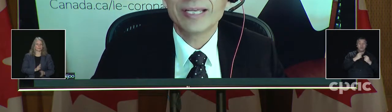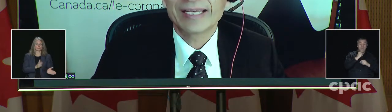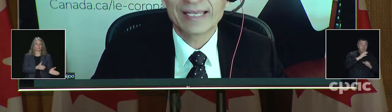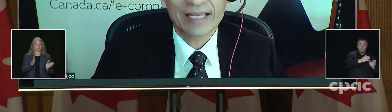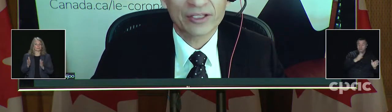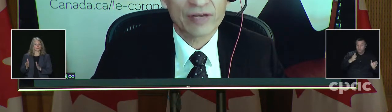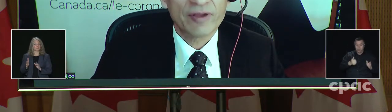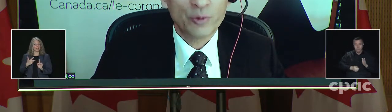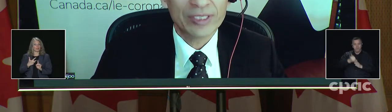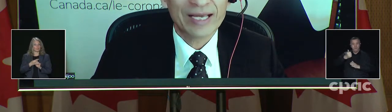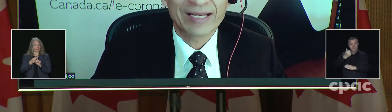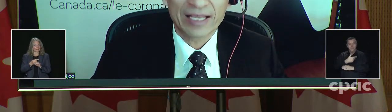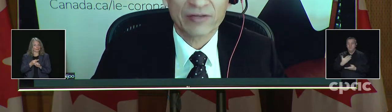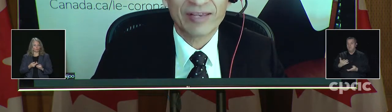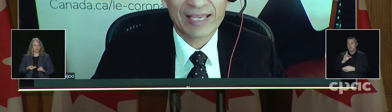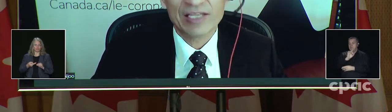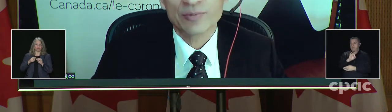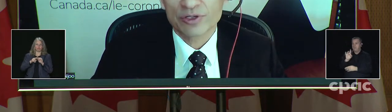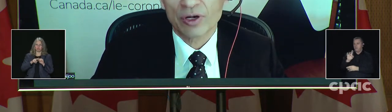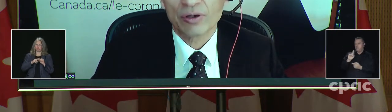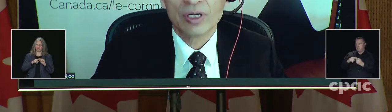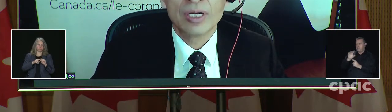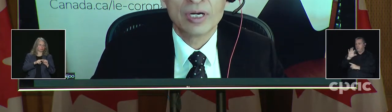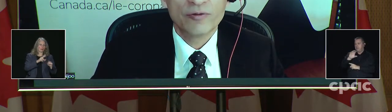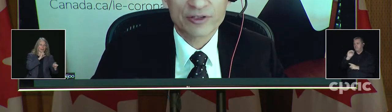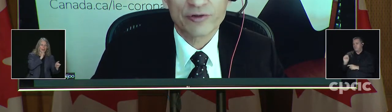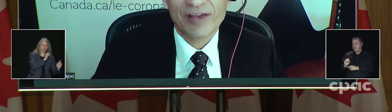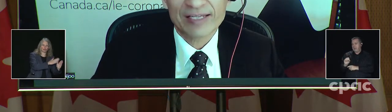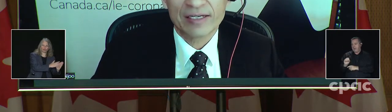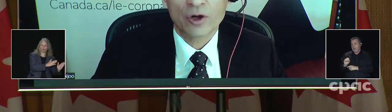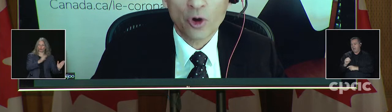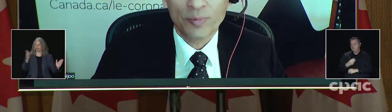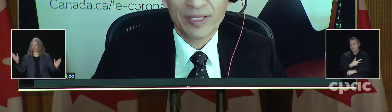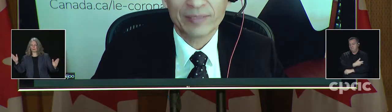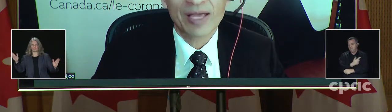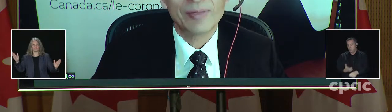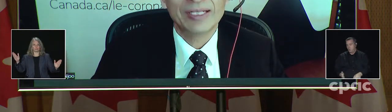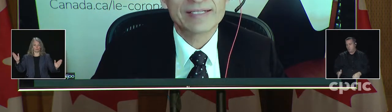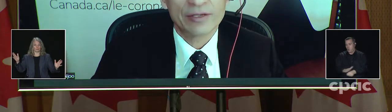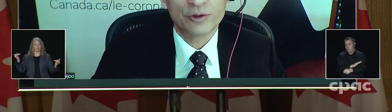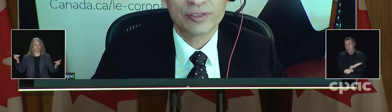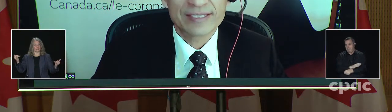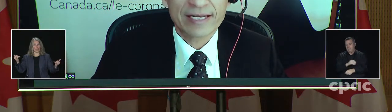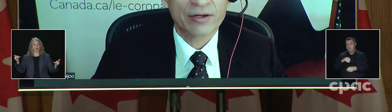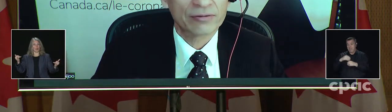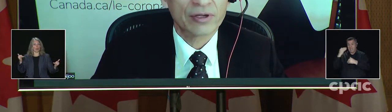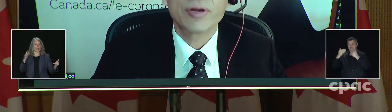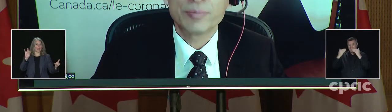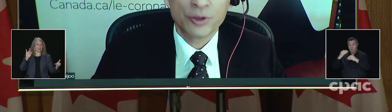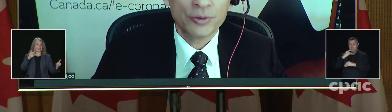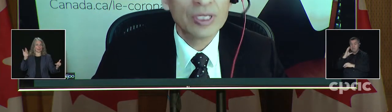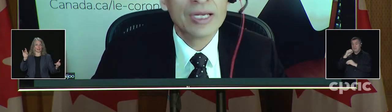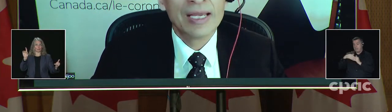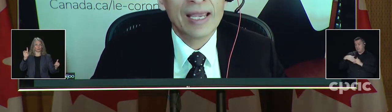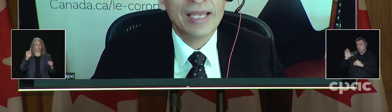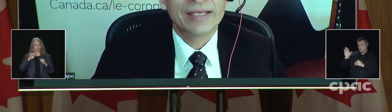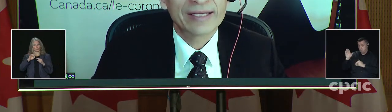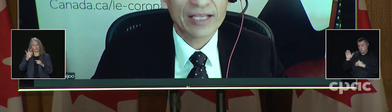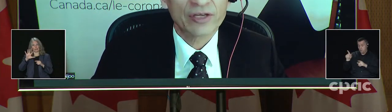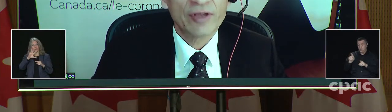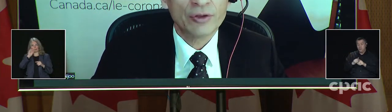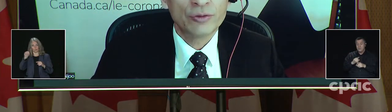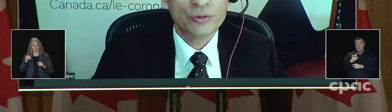plus de 88 à 95 couverture vaccinale complète parmi les adultes de 50 ans et plus